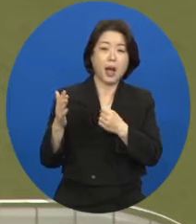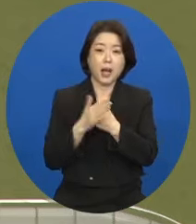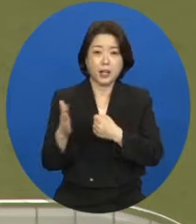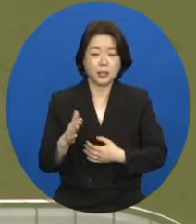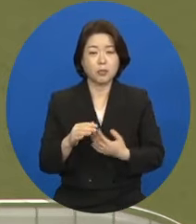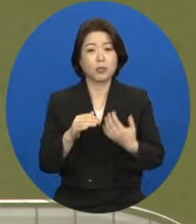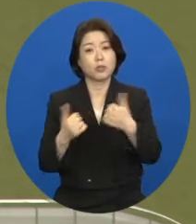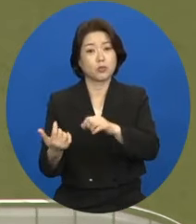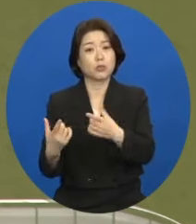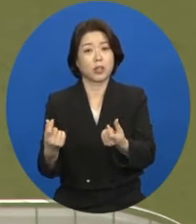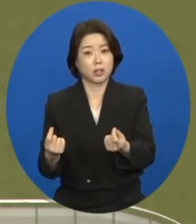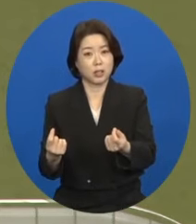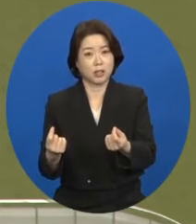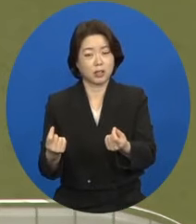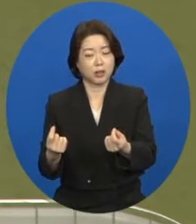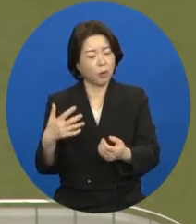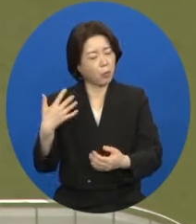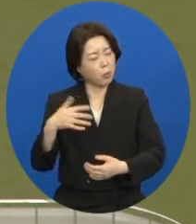아이러니하지 않습니까?